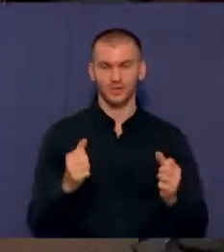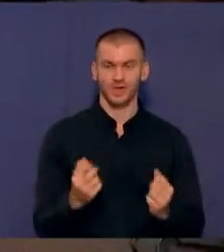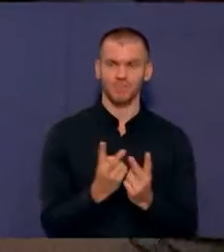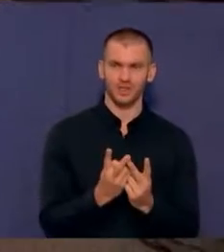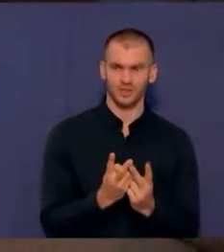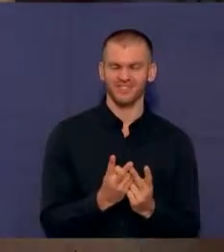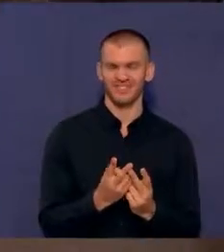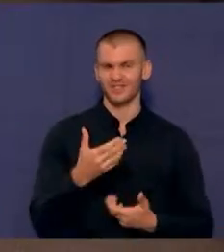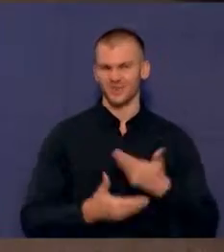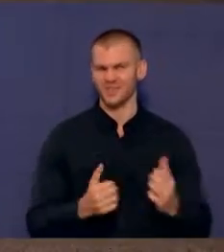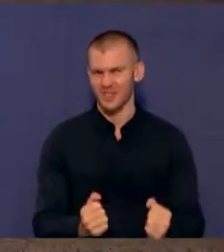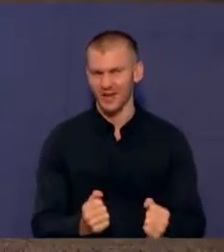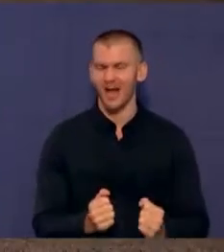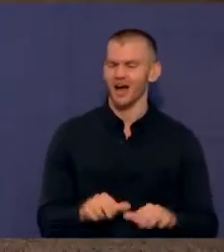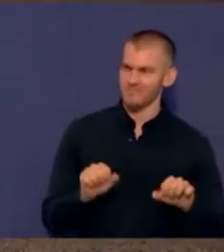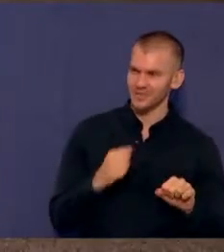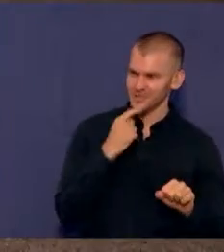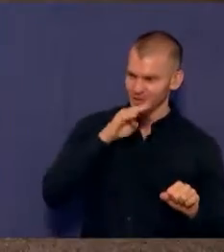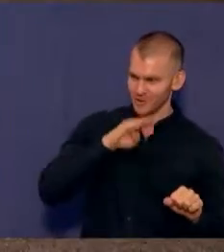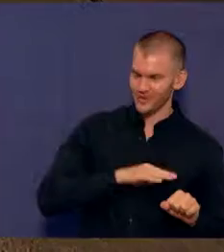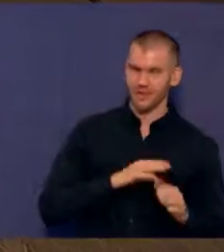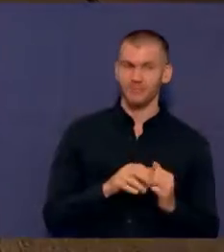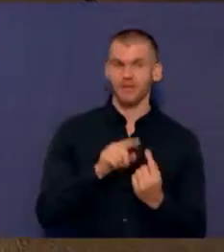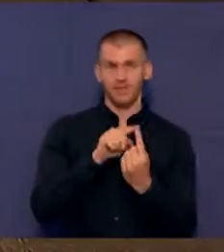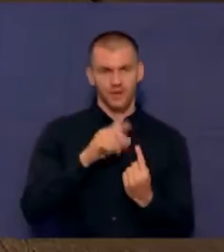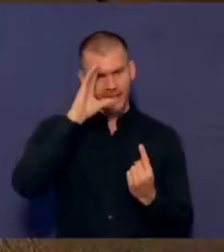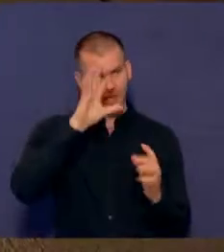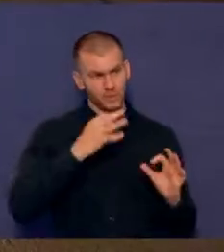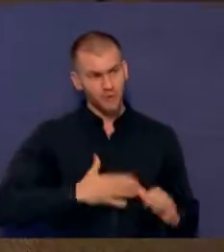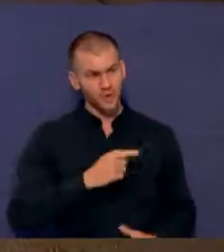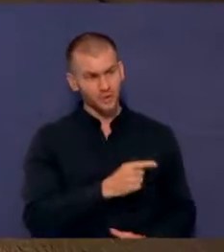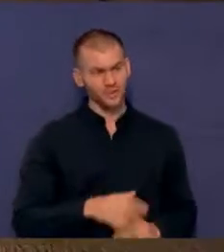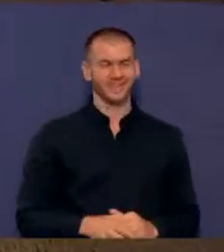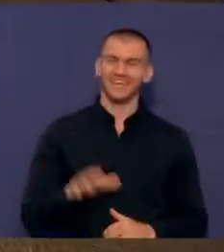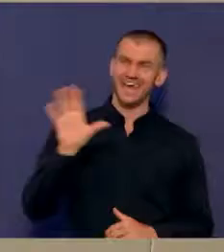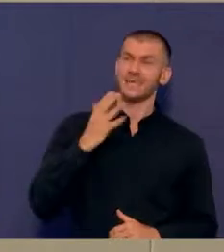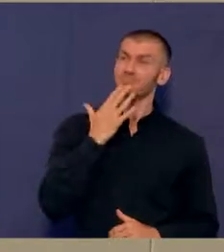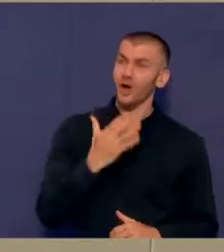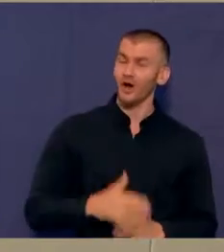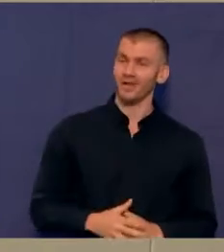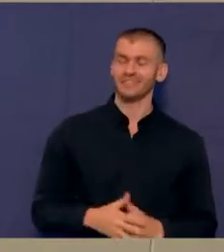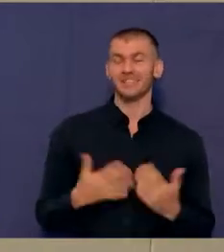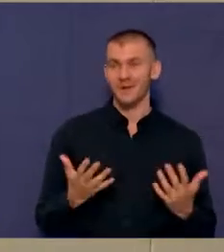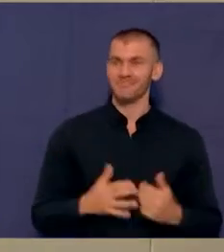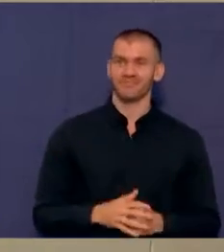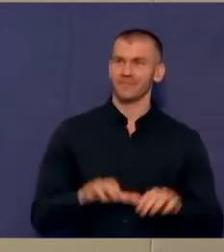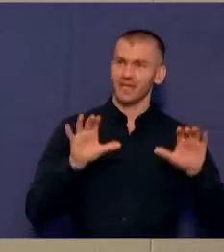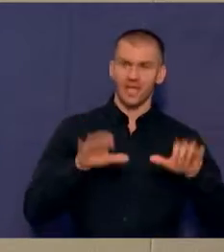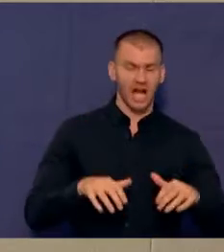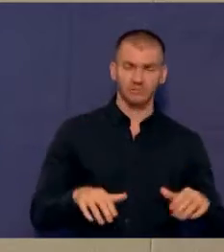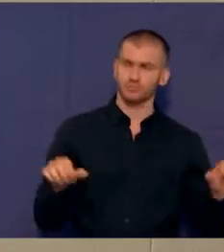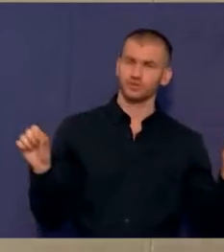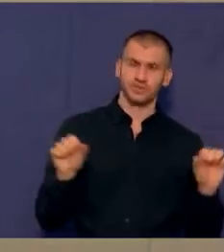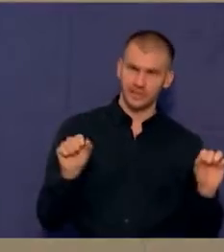kommer väl köra en låt. Ja, det måste vi. Men först och främst, hej, hur är läget? Hej. Det är bra. Det har varit en